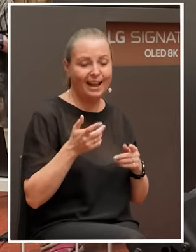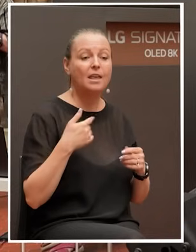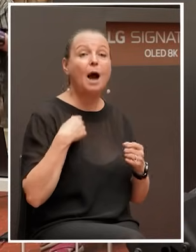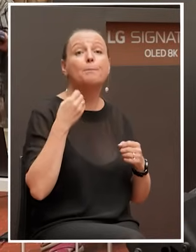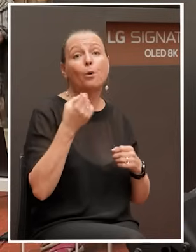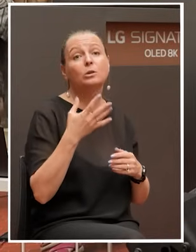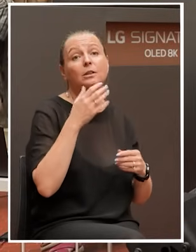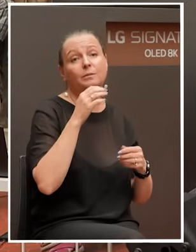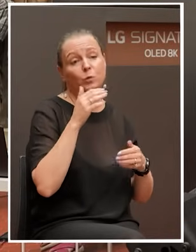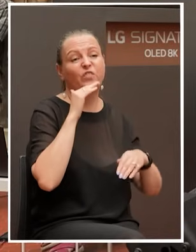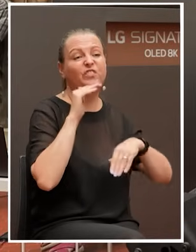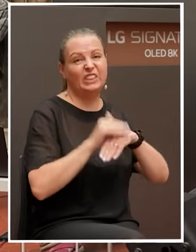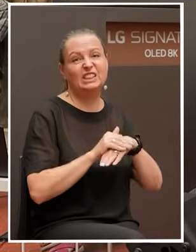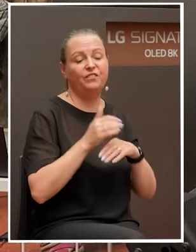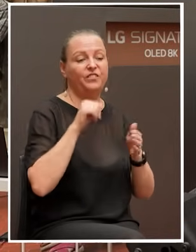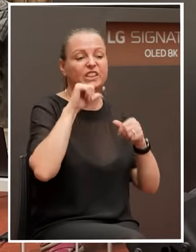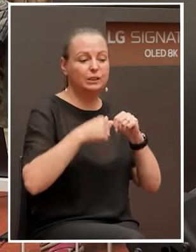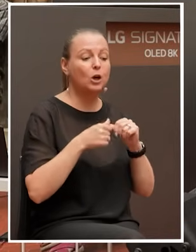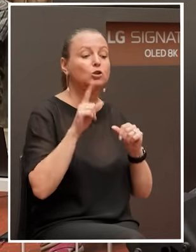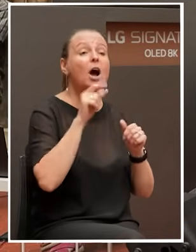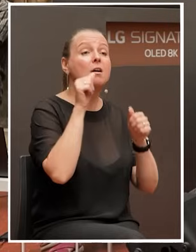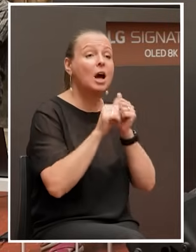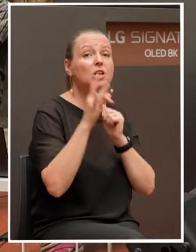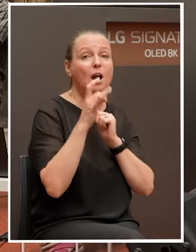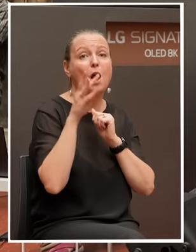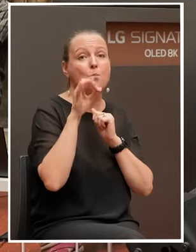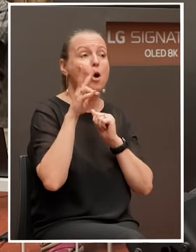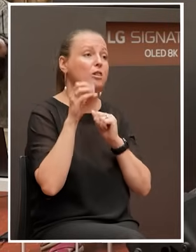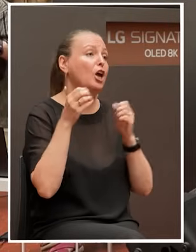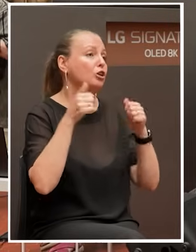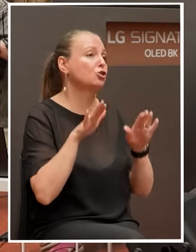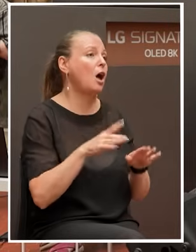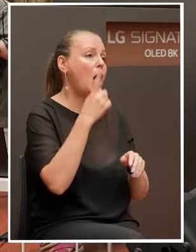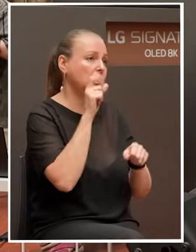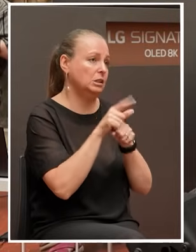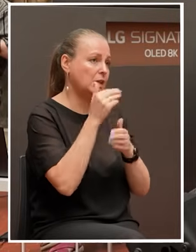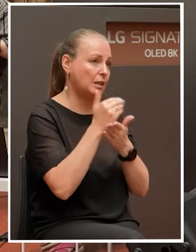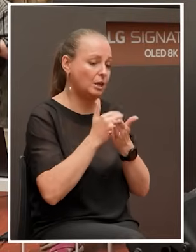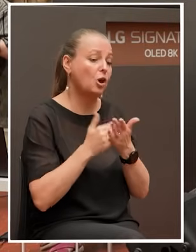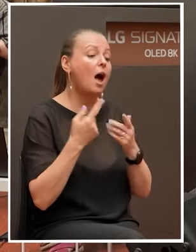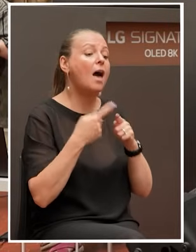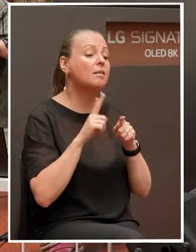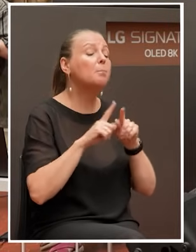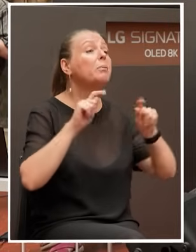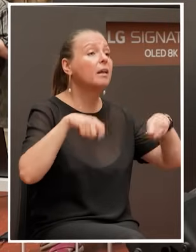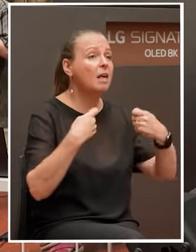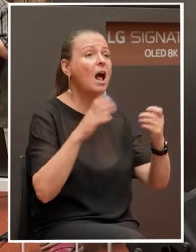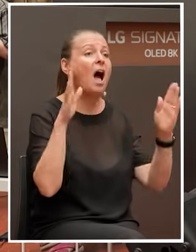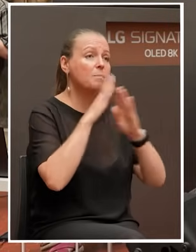этих вещах он каждый раз решает одну задачу, которая диктуется атмосферным состоянием.